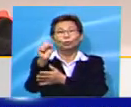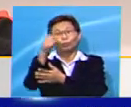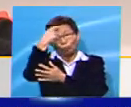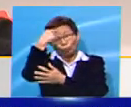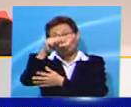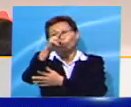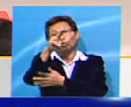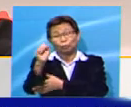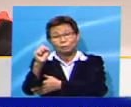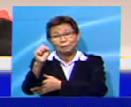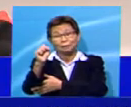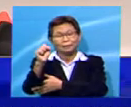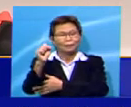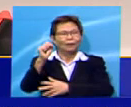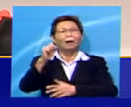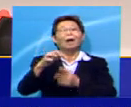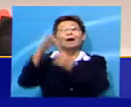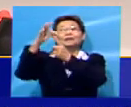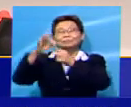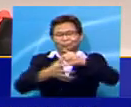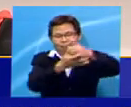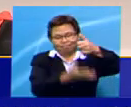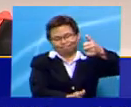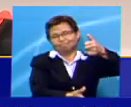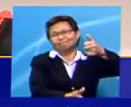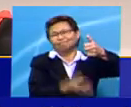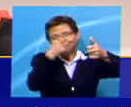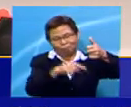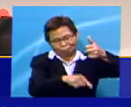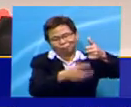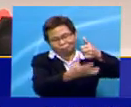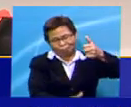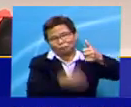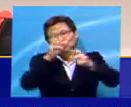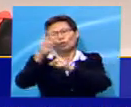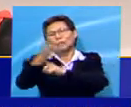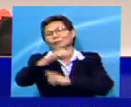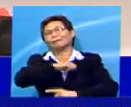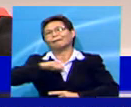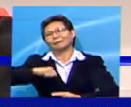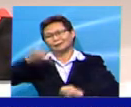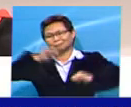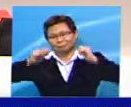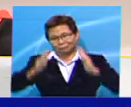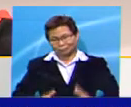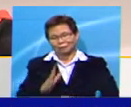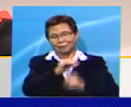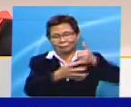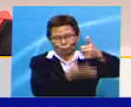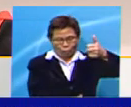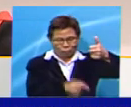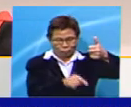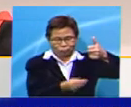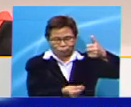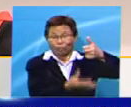untuk mengumpul tabung dana untuk kebajikan adik-adik. Dan juga dana tersebut